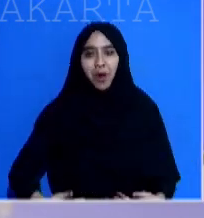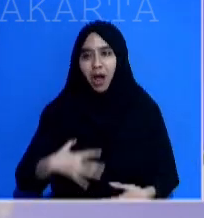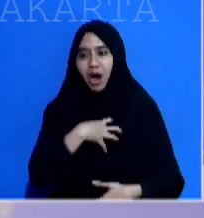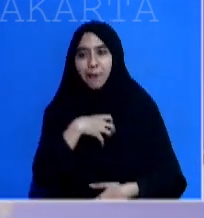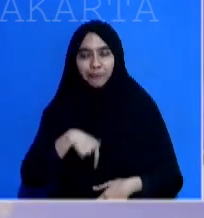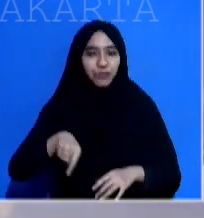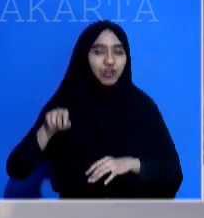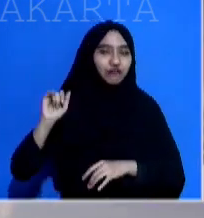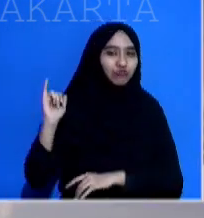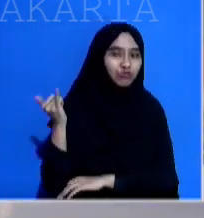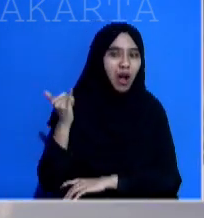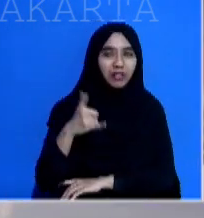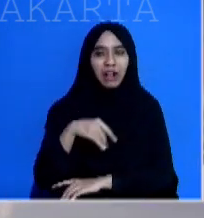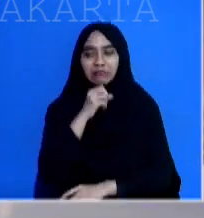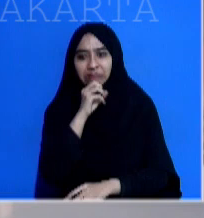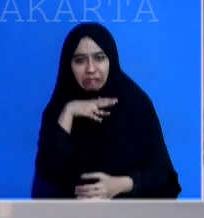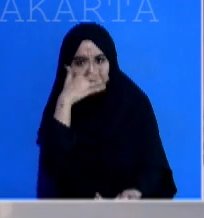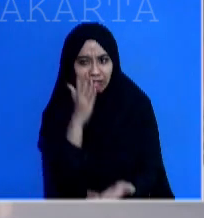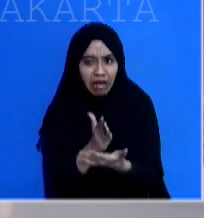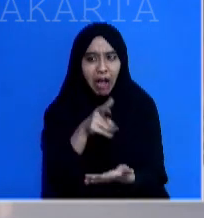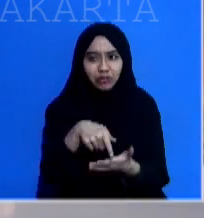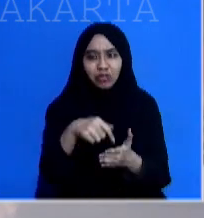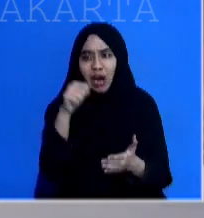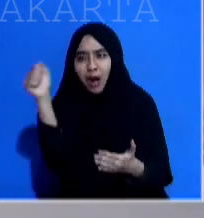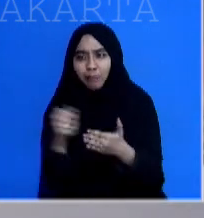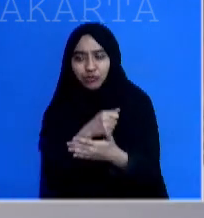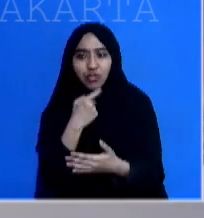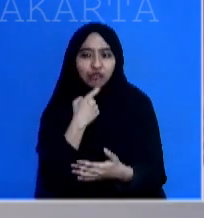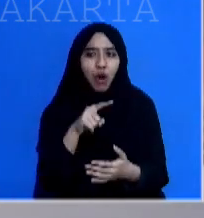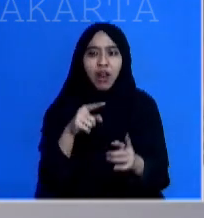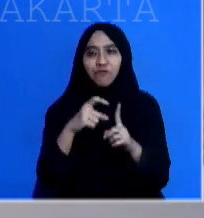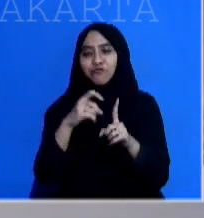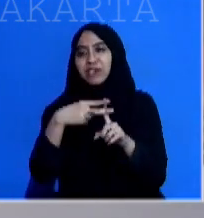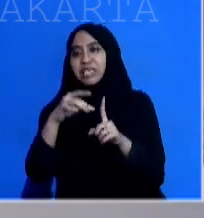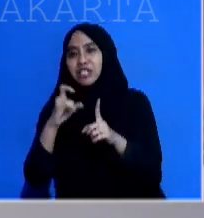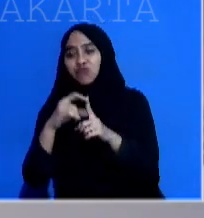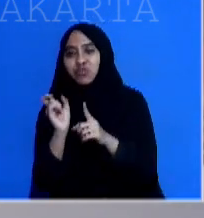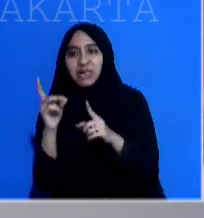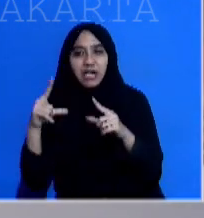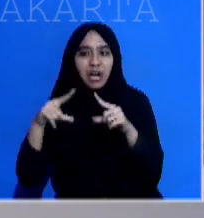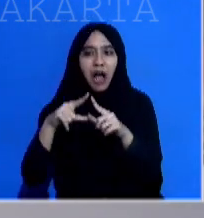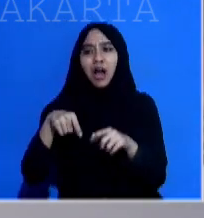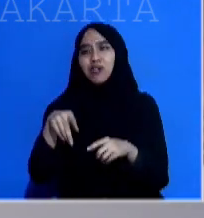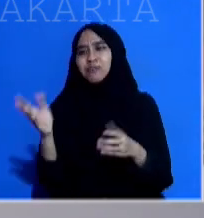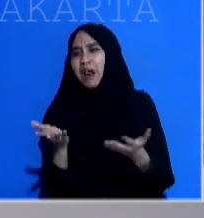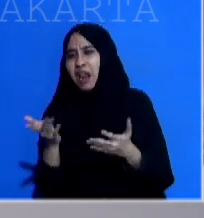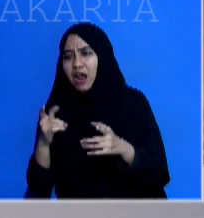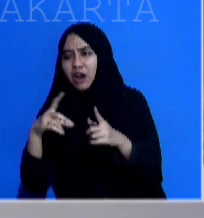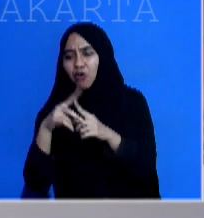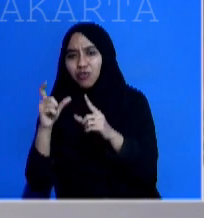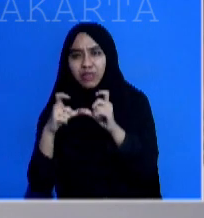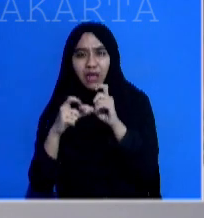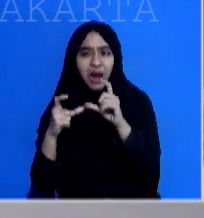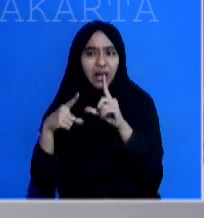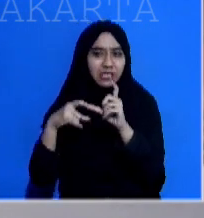Yogyakarta menekankan mendesaknya penghapusan atau Roya fidusia pada notaris di DIY hingga saat ini Di Daerah Istimewa